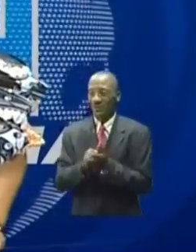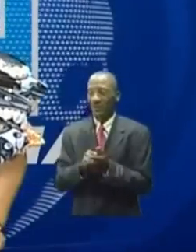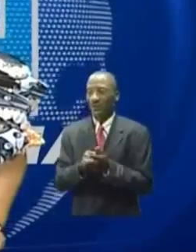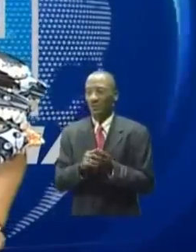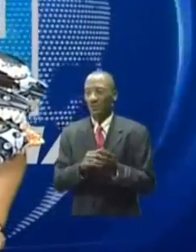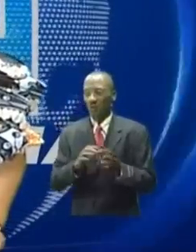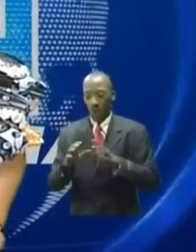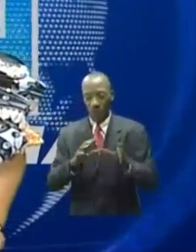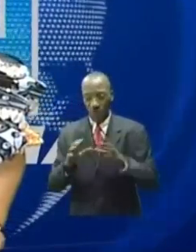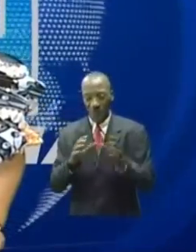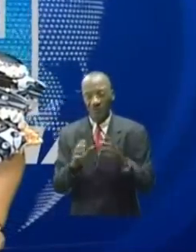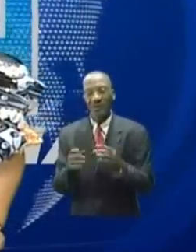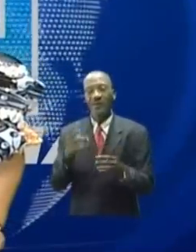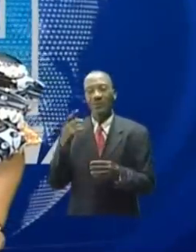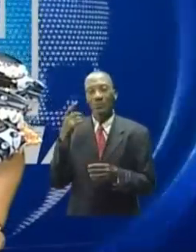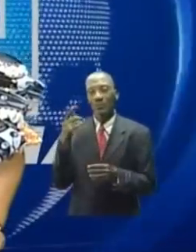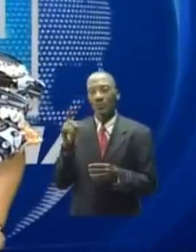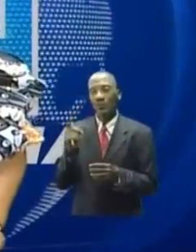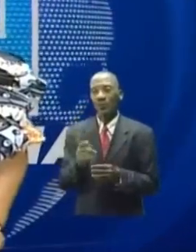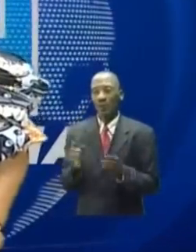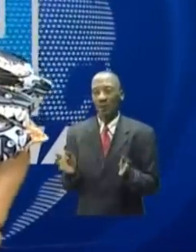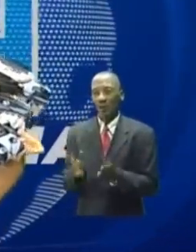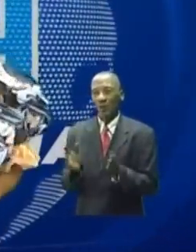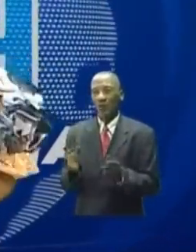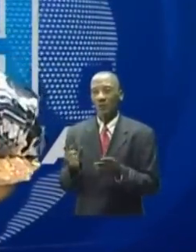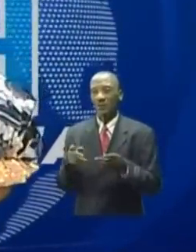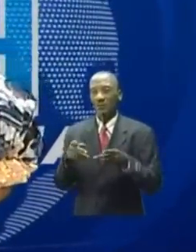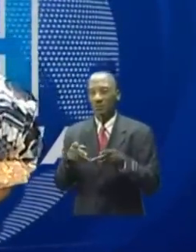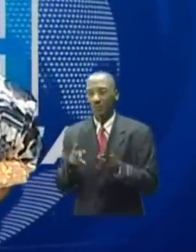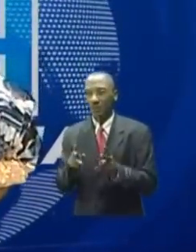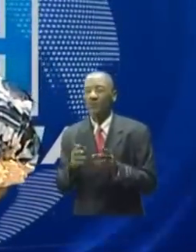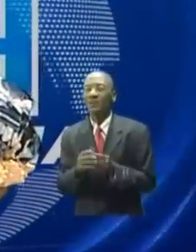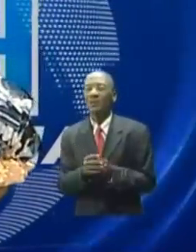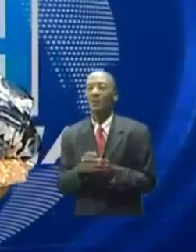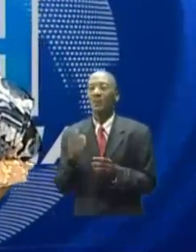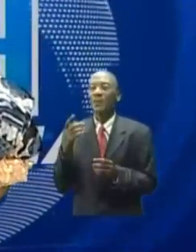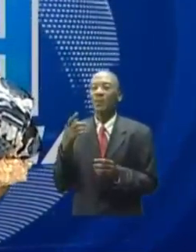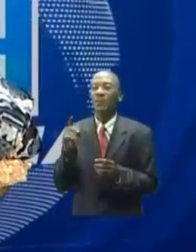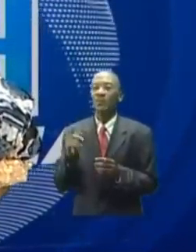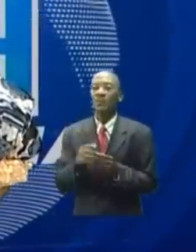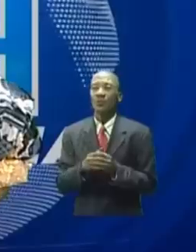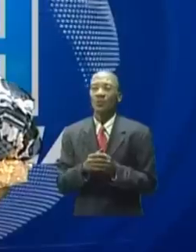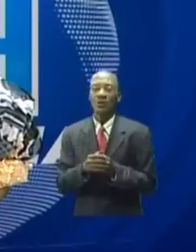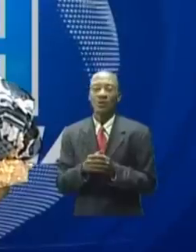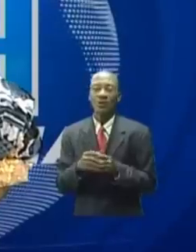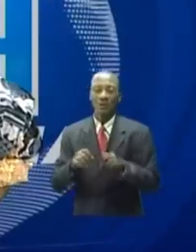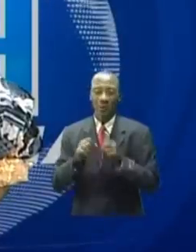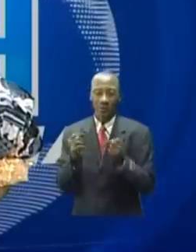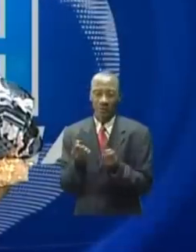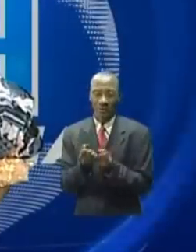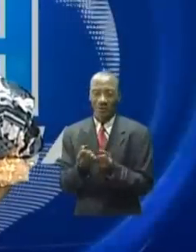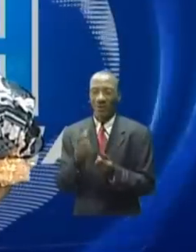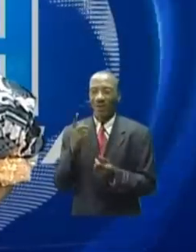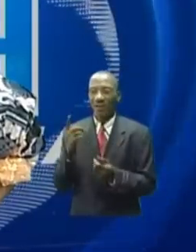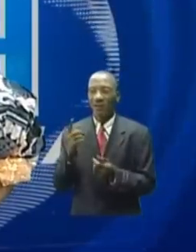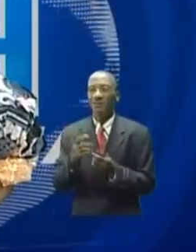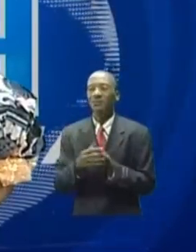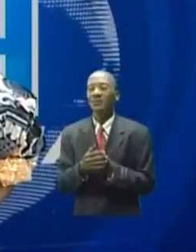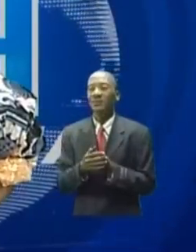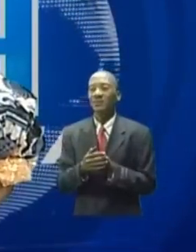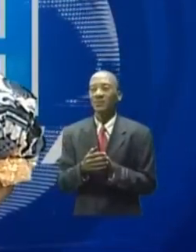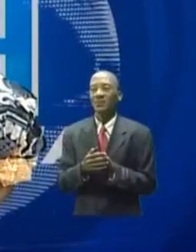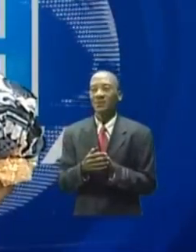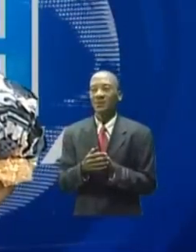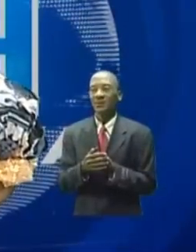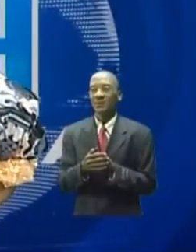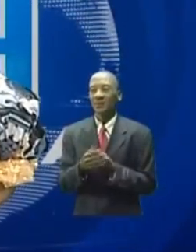Pour ne pas perturber le trafic pendant la journée, une équipe composée de la régie des ESA et OVD sera à